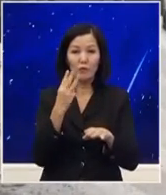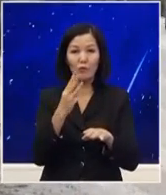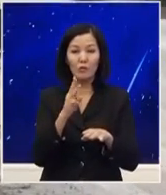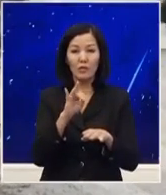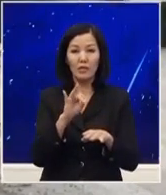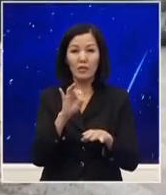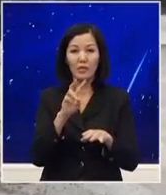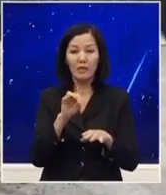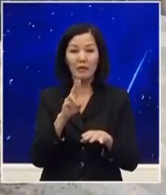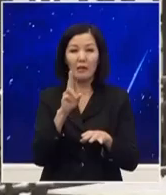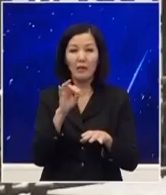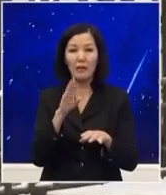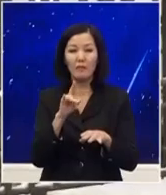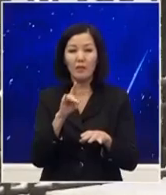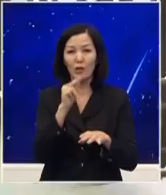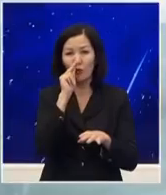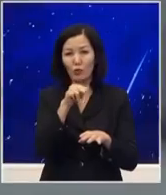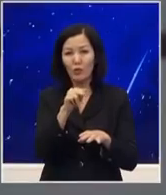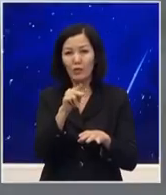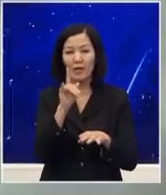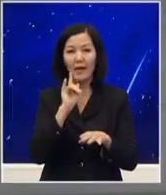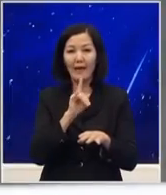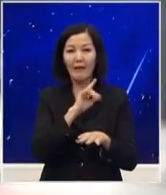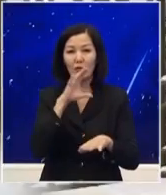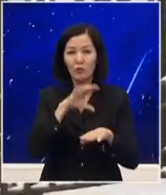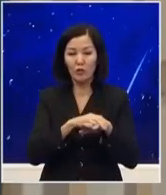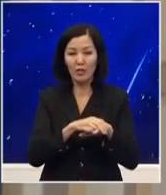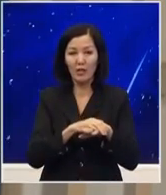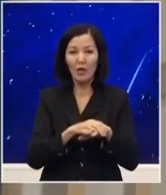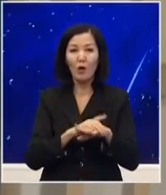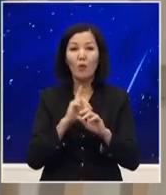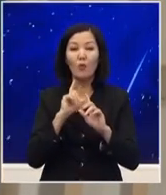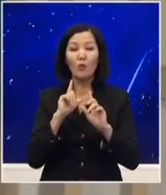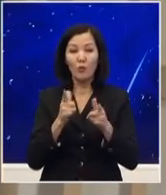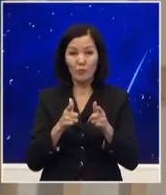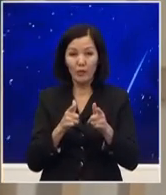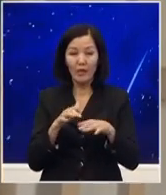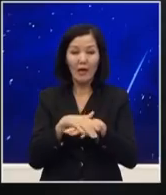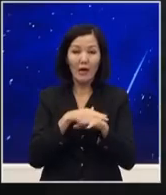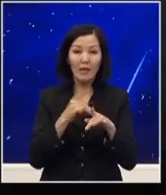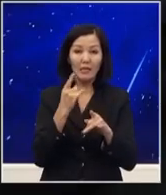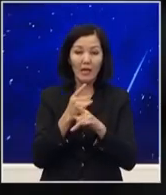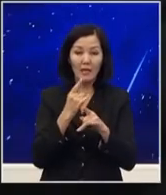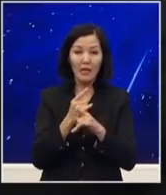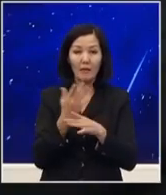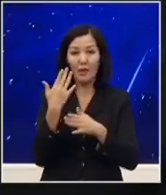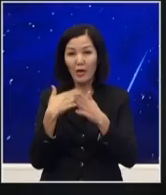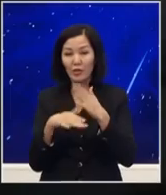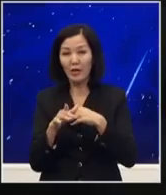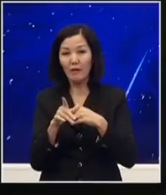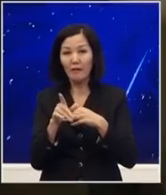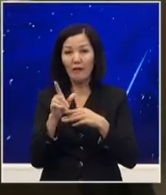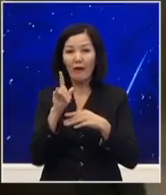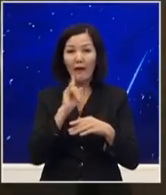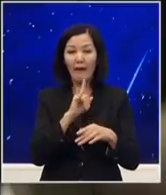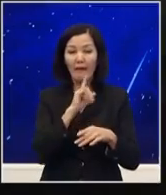Ирина Ким есімді күдіктіні ұстады. Бұл тартпас айғақтар арқасында ол қылмысын мойындады. Халықты алдаған тұрғын қазір қамаққа алынды. Осы іске